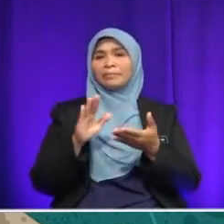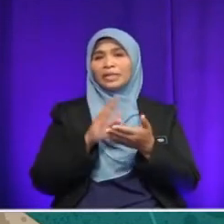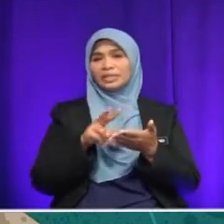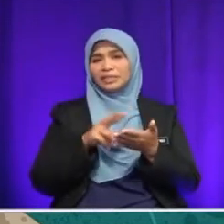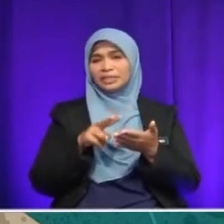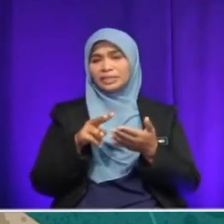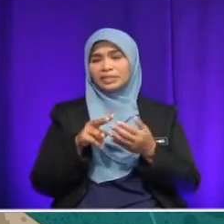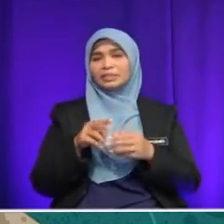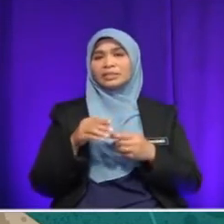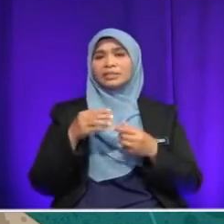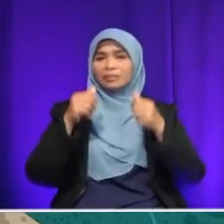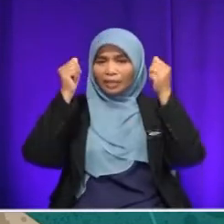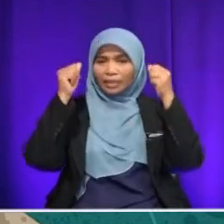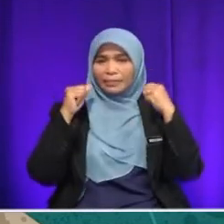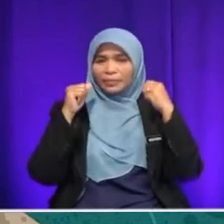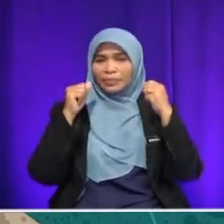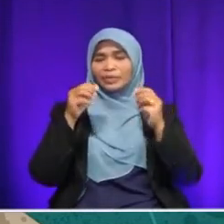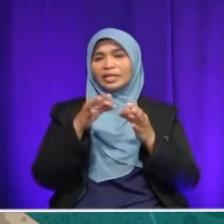jawapan Sufia tu.